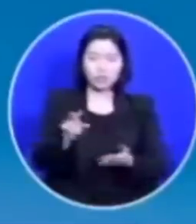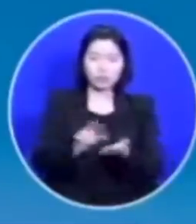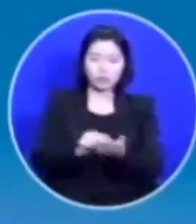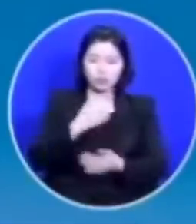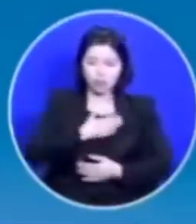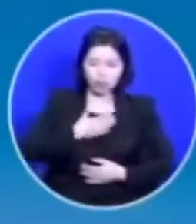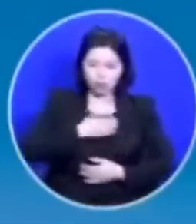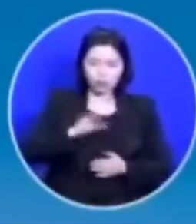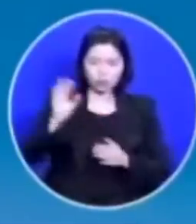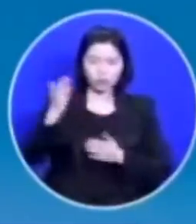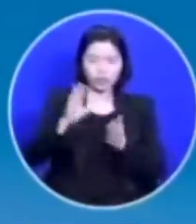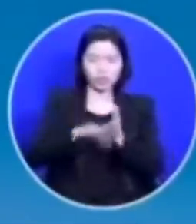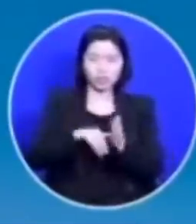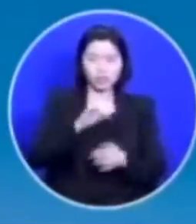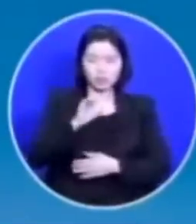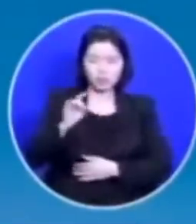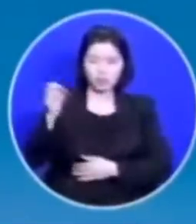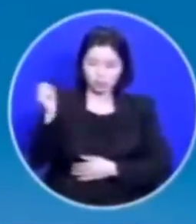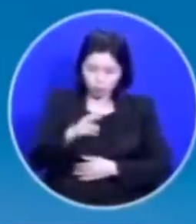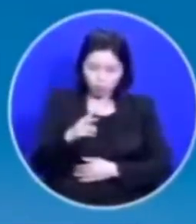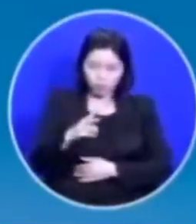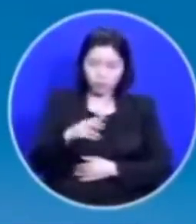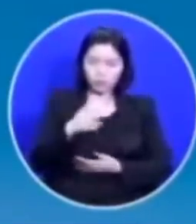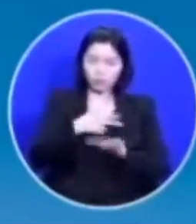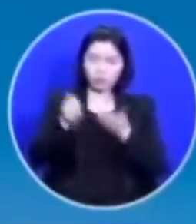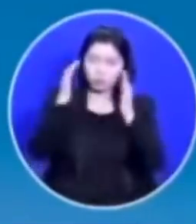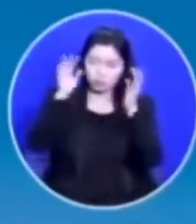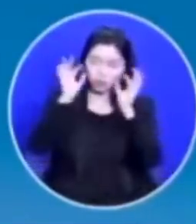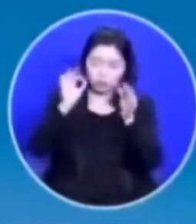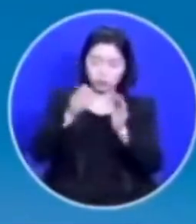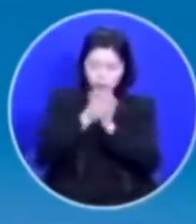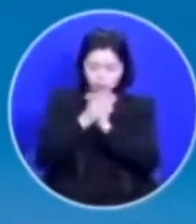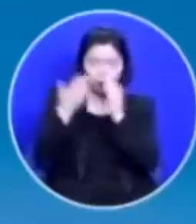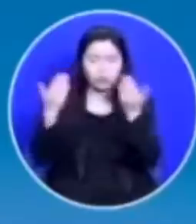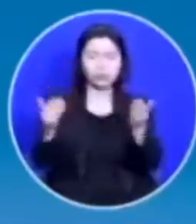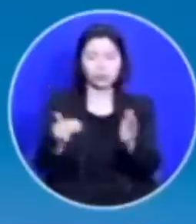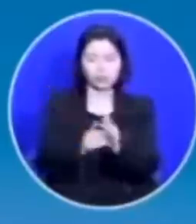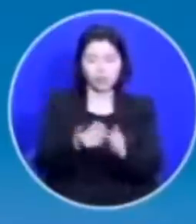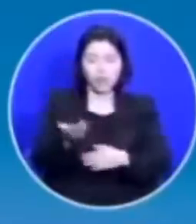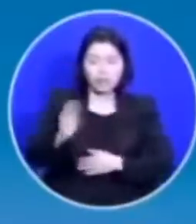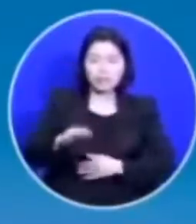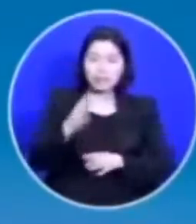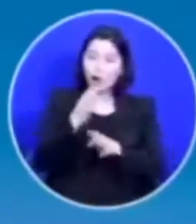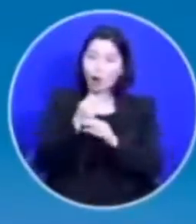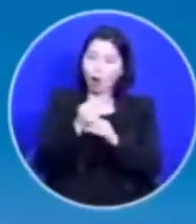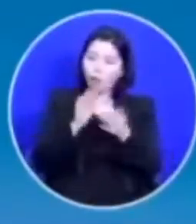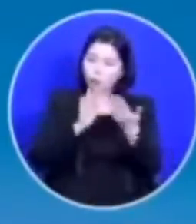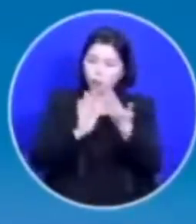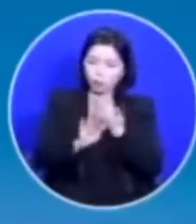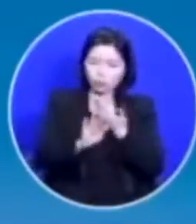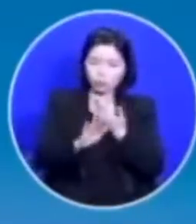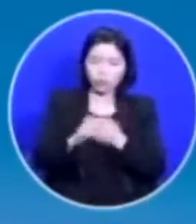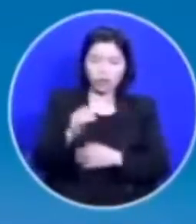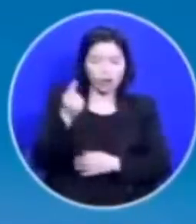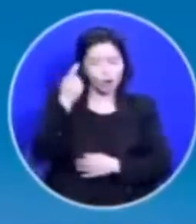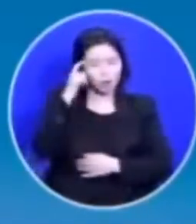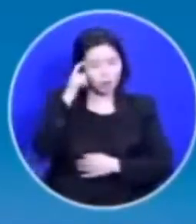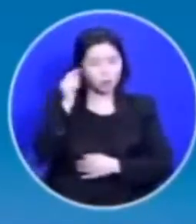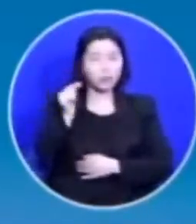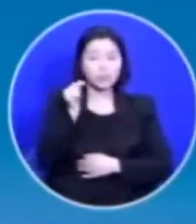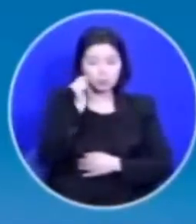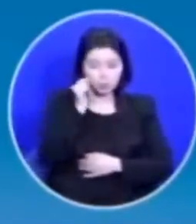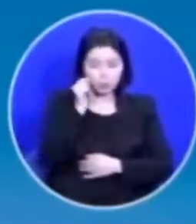걱정이 될 때마다 또다시 주님을 바라보며 기도를 드렸습니다 그런데 얼마 후 정말 예상 밖으로